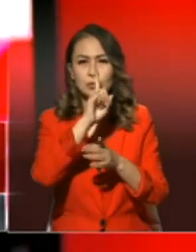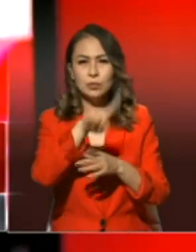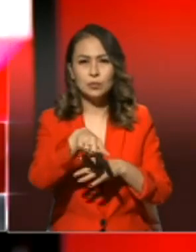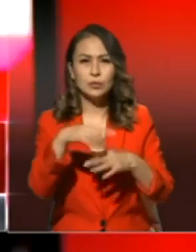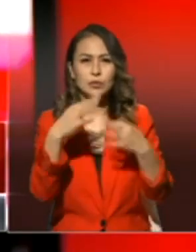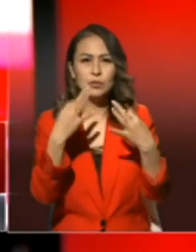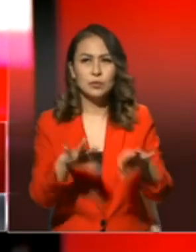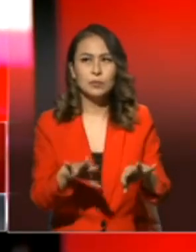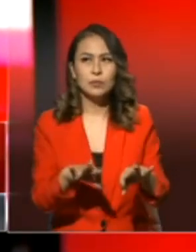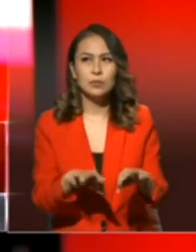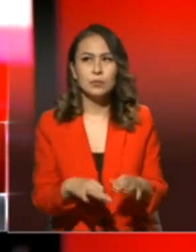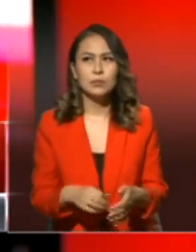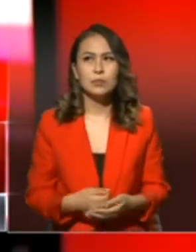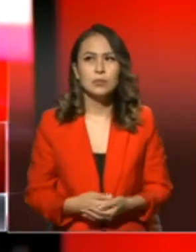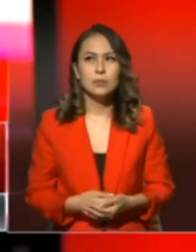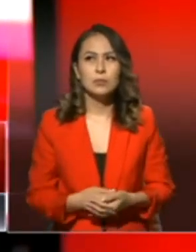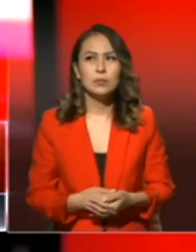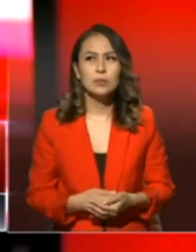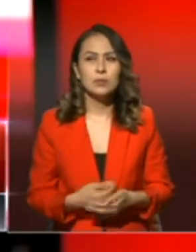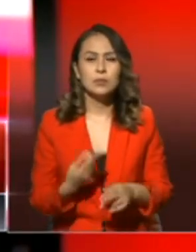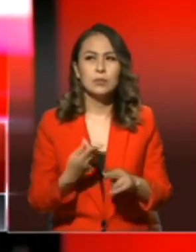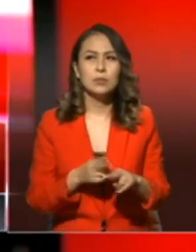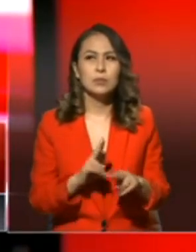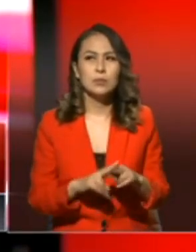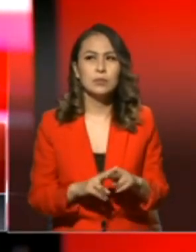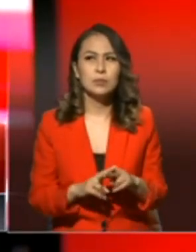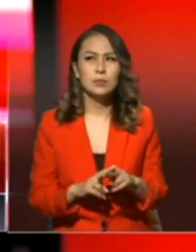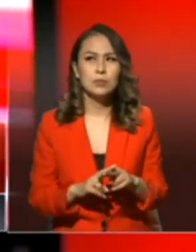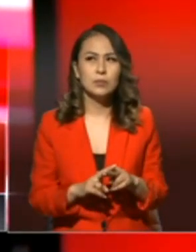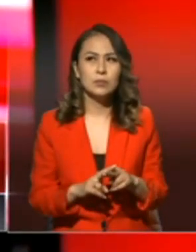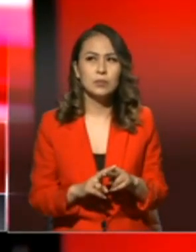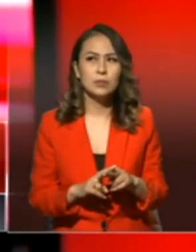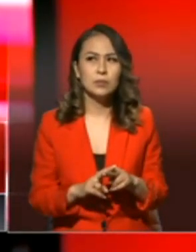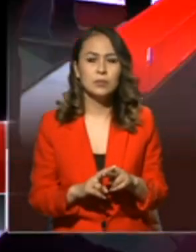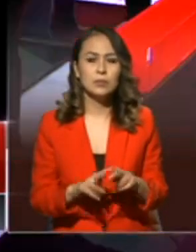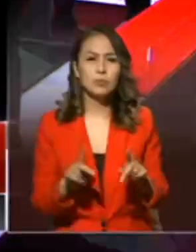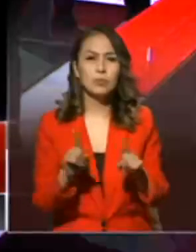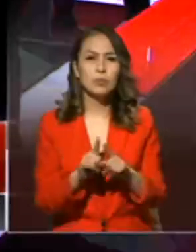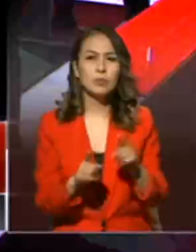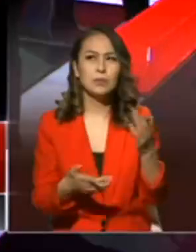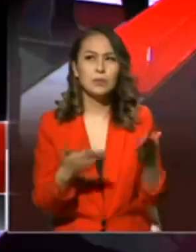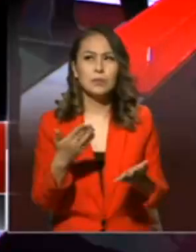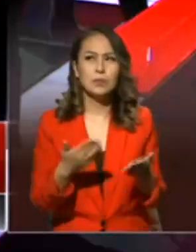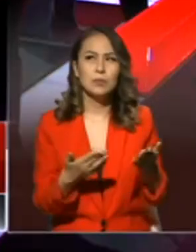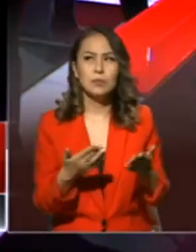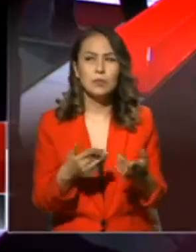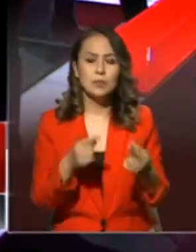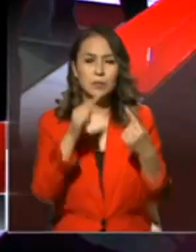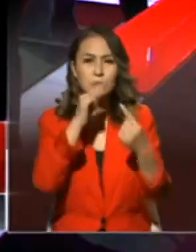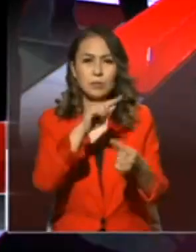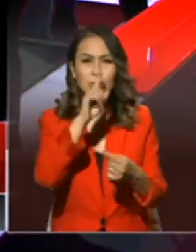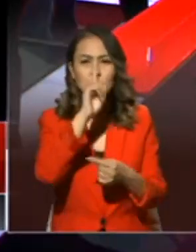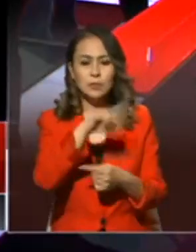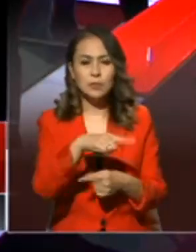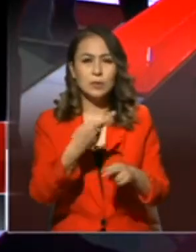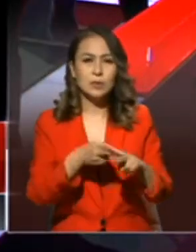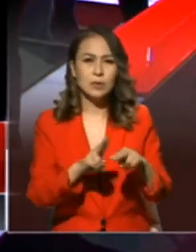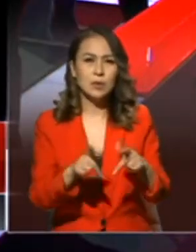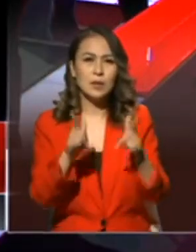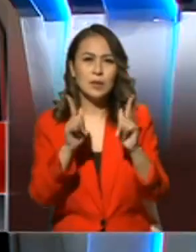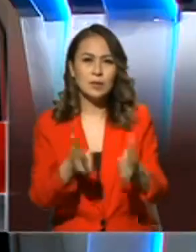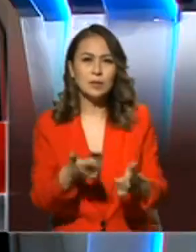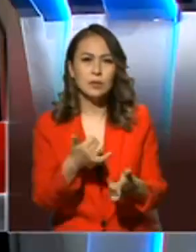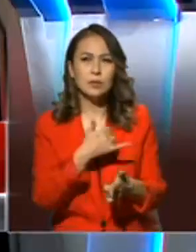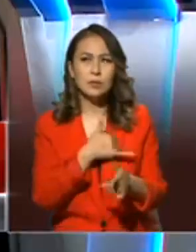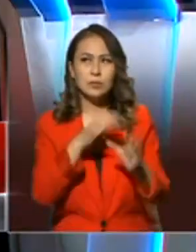сұранбайды. Отказ болмаса. Сондықтан мен Европаның Американы қолданған сөз отырмын. Егер ол қарсы болмаса, онда келісіп деген сөз. Бізде